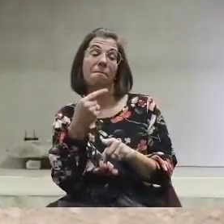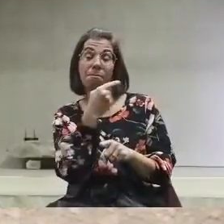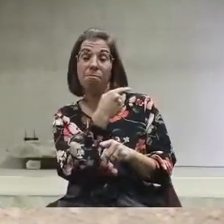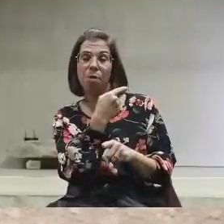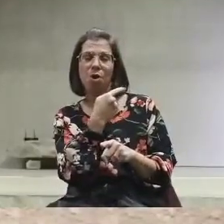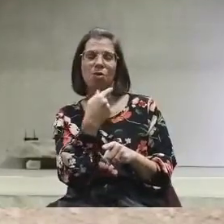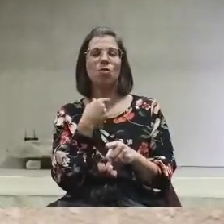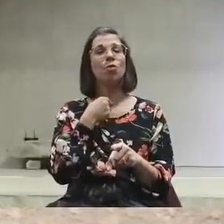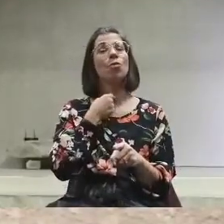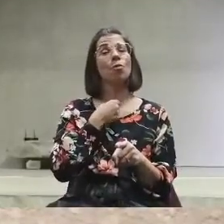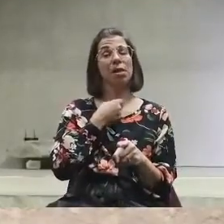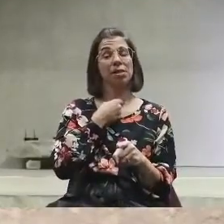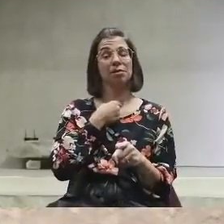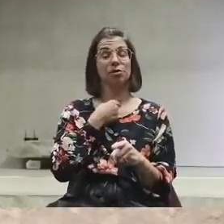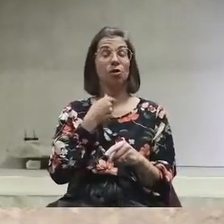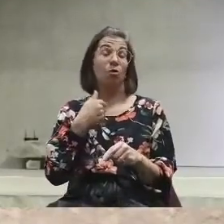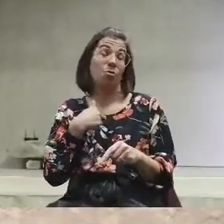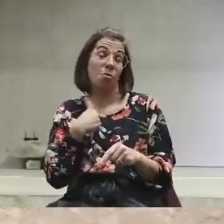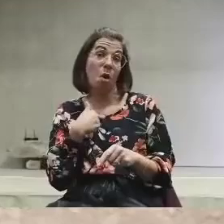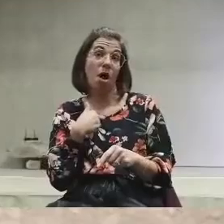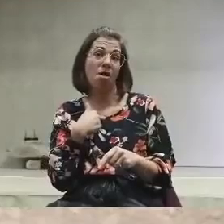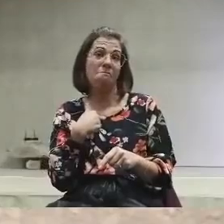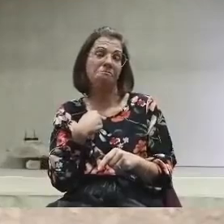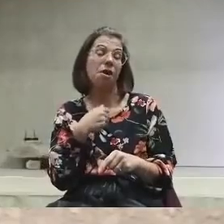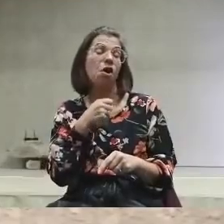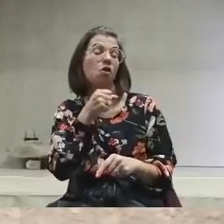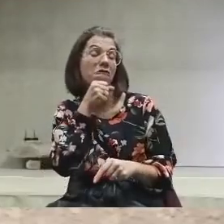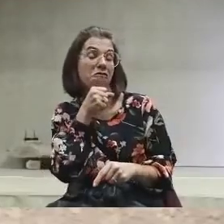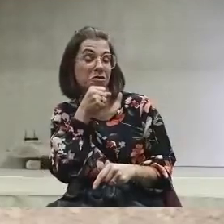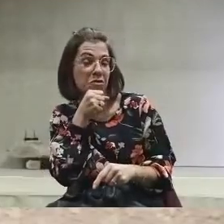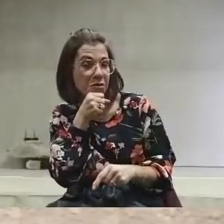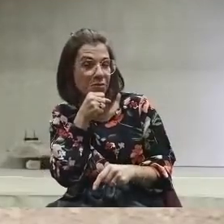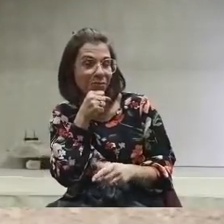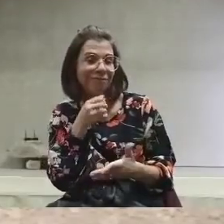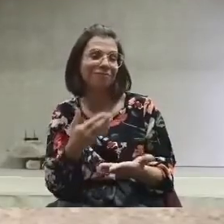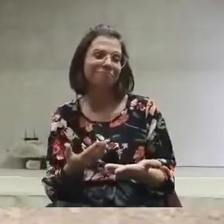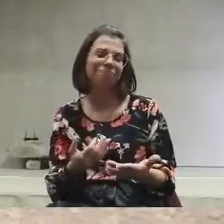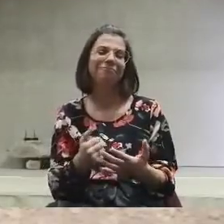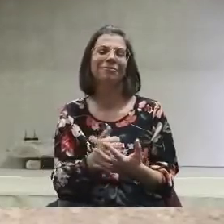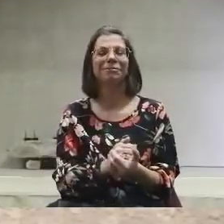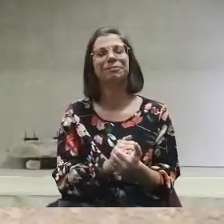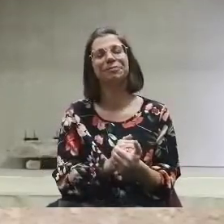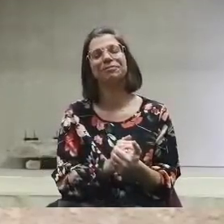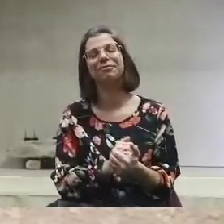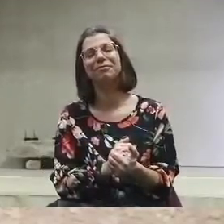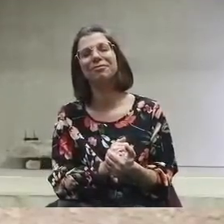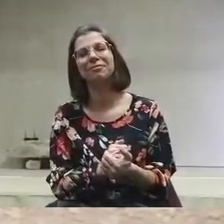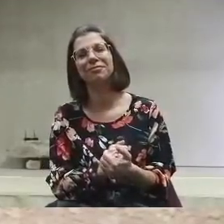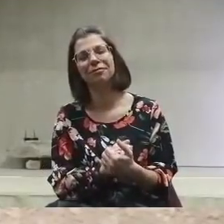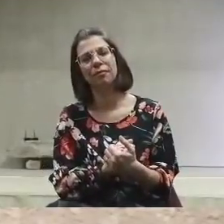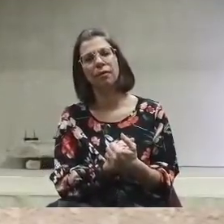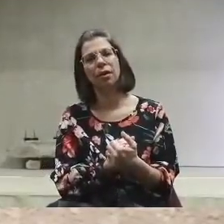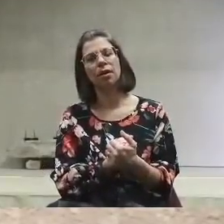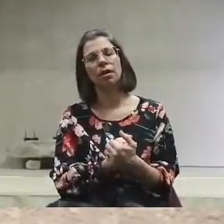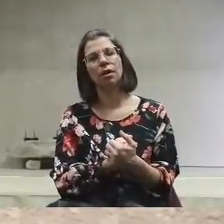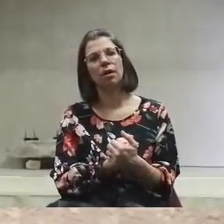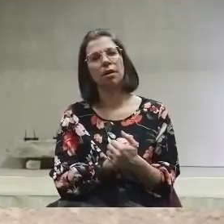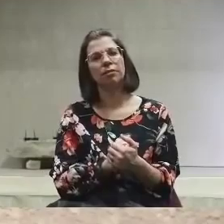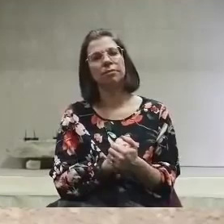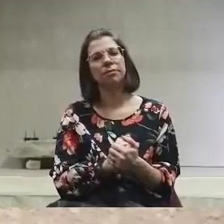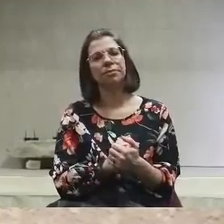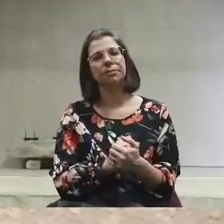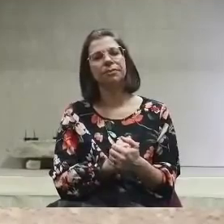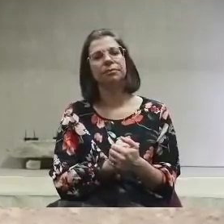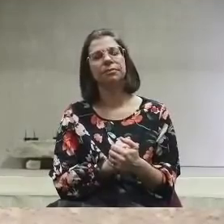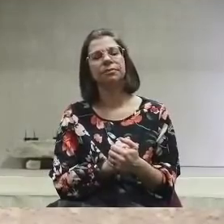Eh ouais. On est touché par la mort. Notre corps, alors que Dieu nous a créés pour vivre éternellement. Vous